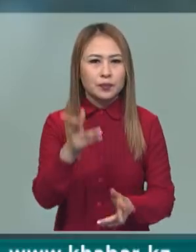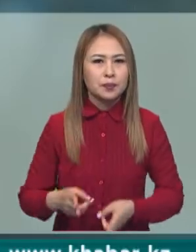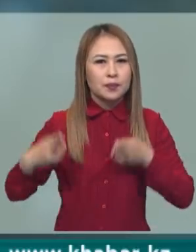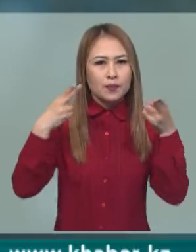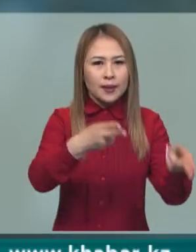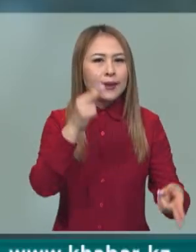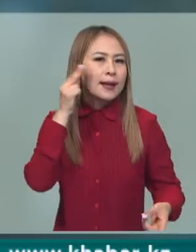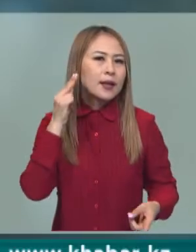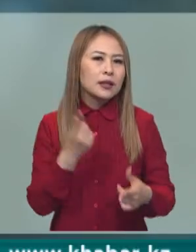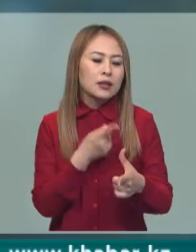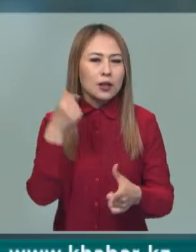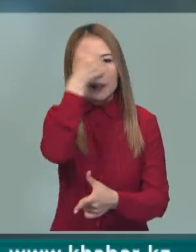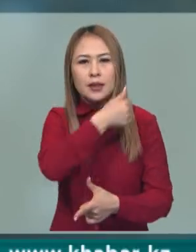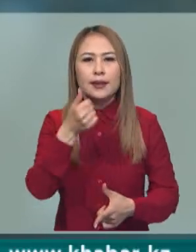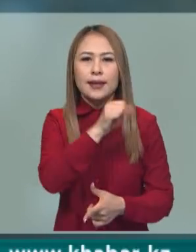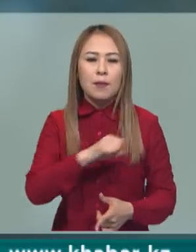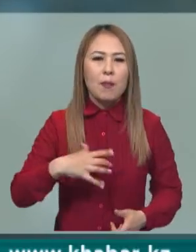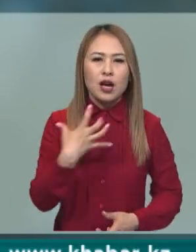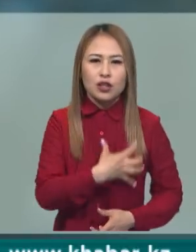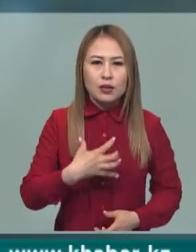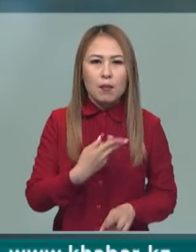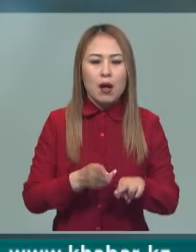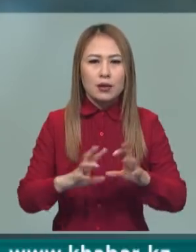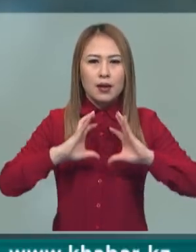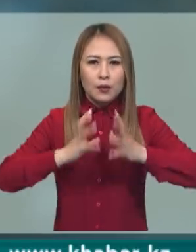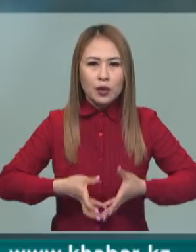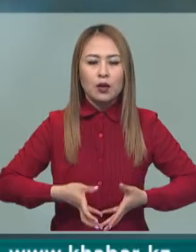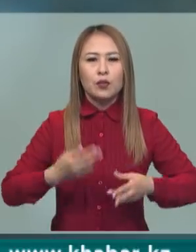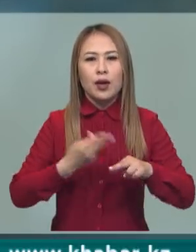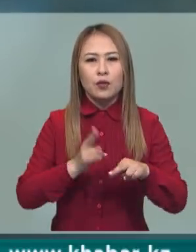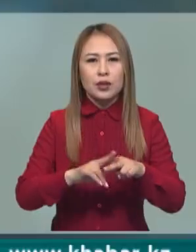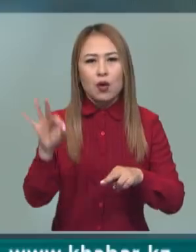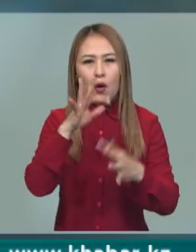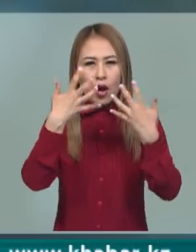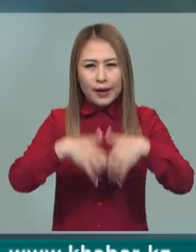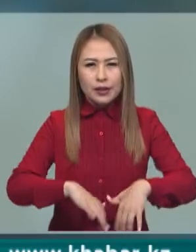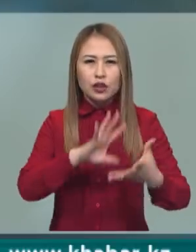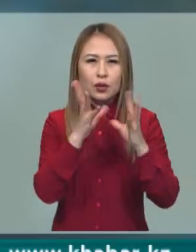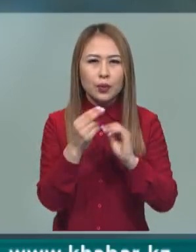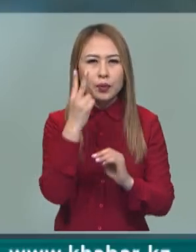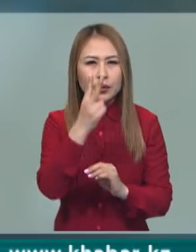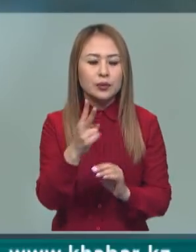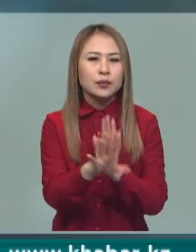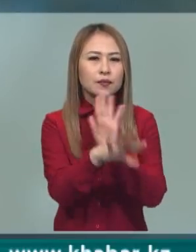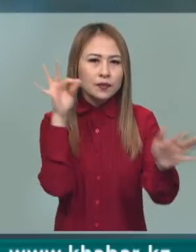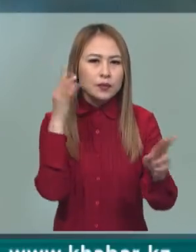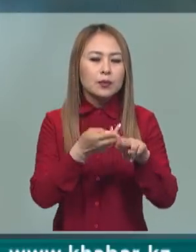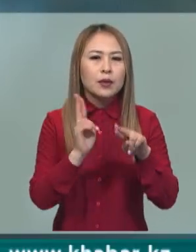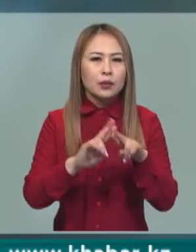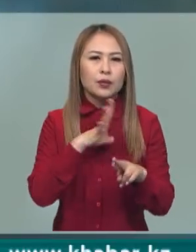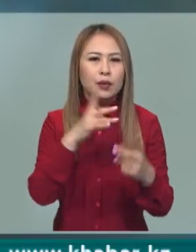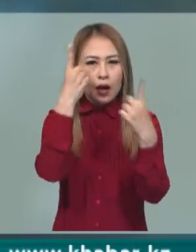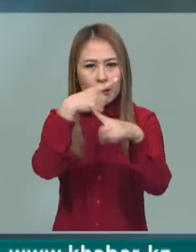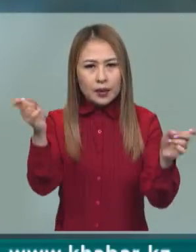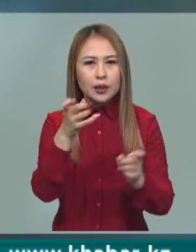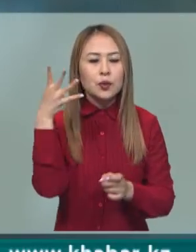бармақ. Ауқымды жиынды Қытай билігі жылдың ең маңызды шарасына балап отыр. Әлемдік қауымдастық та оған айрықша көз тіккен. Сондықтан